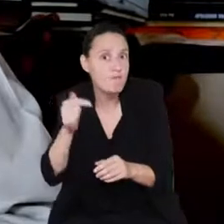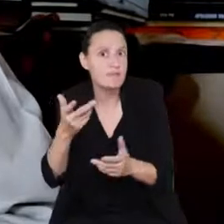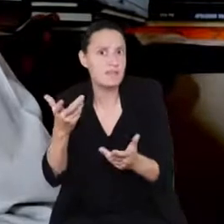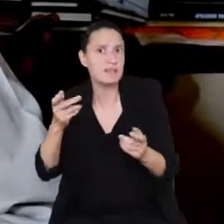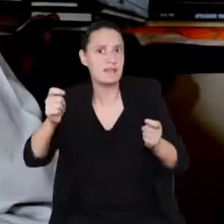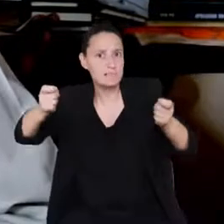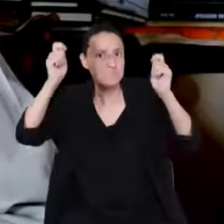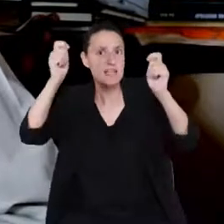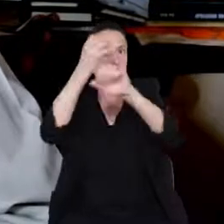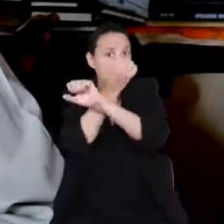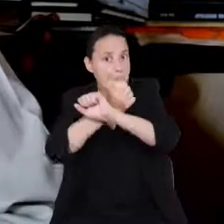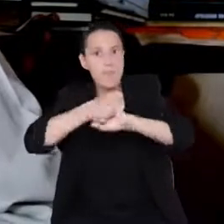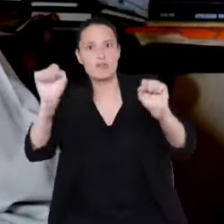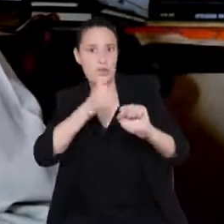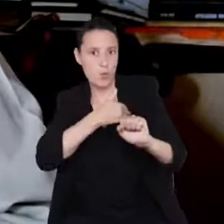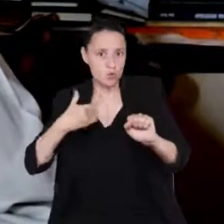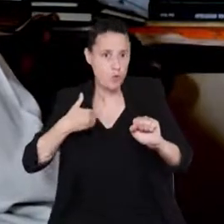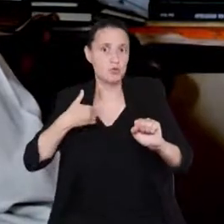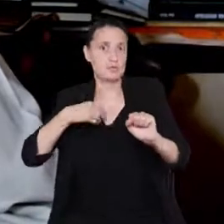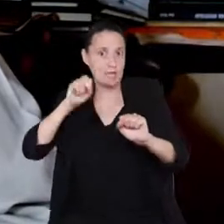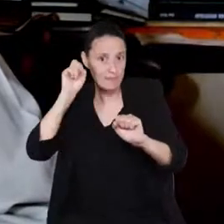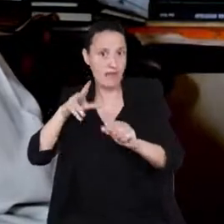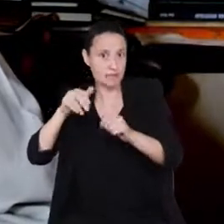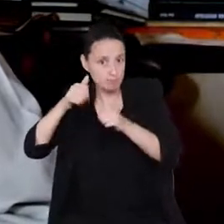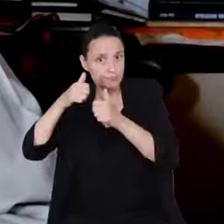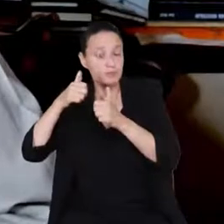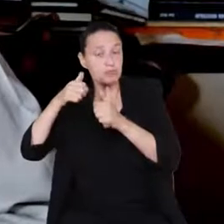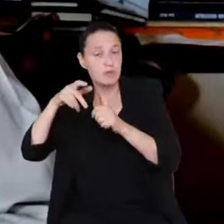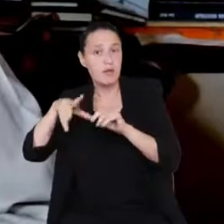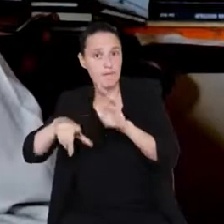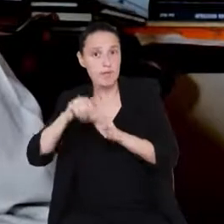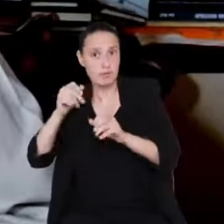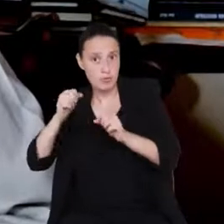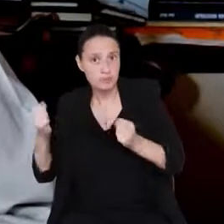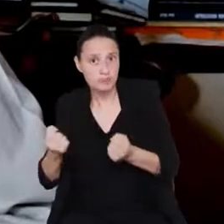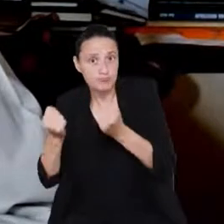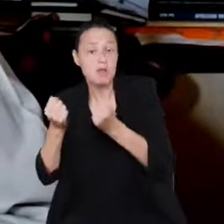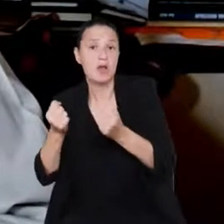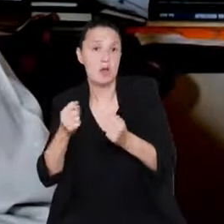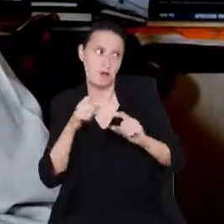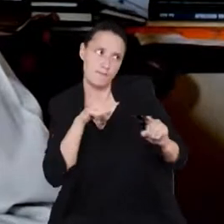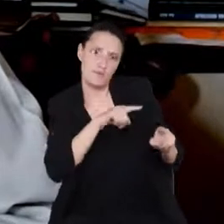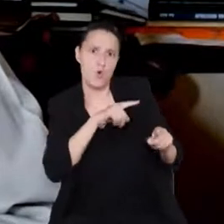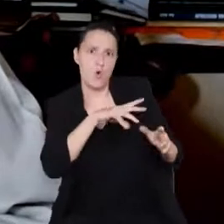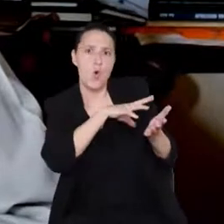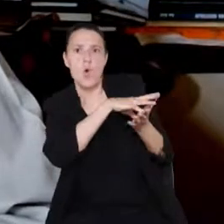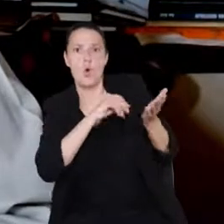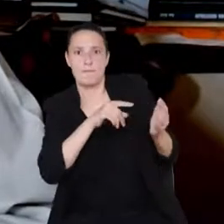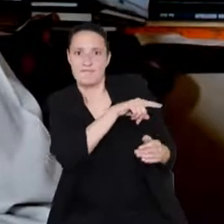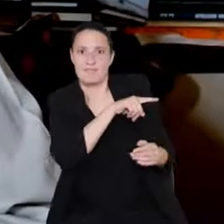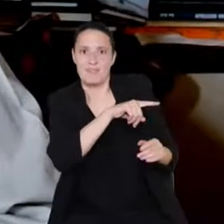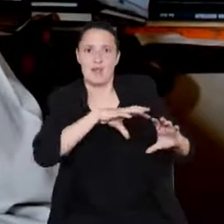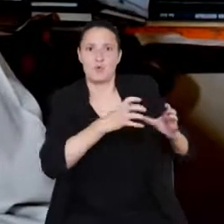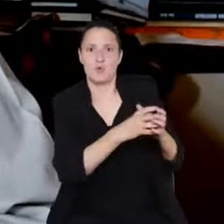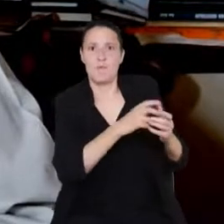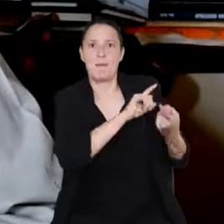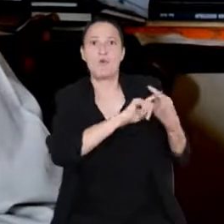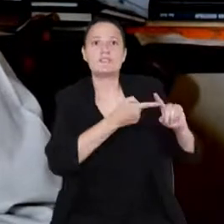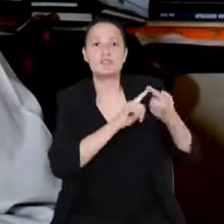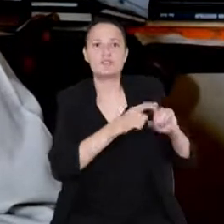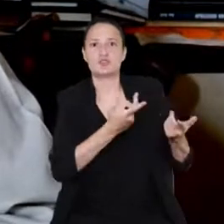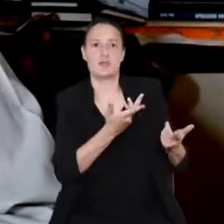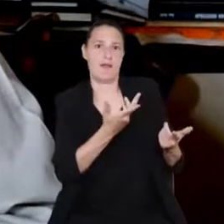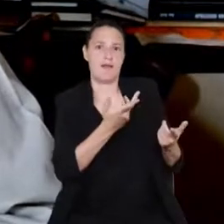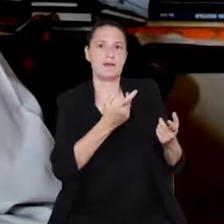hasło niepodległości Polski, idąc śladem elity polskiej, narodowej,